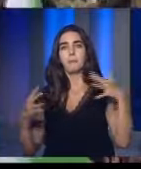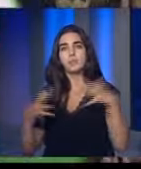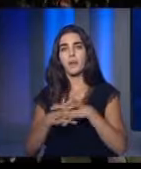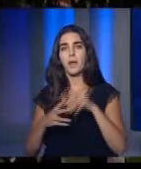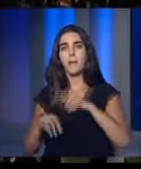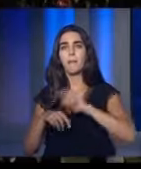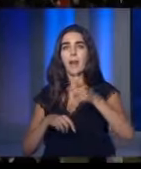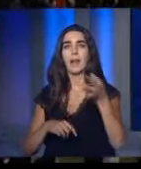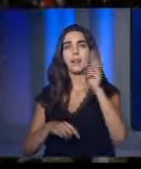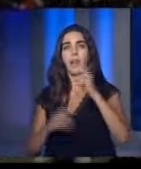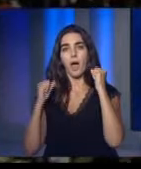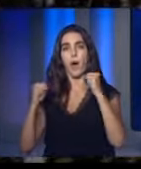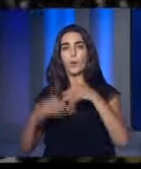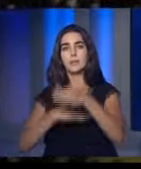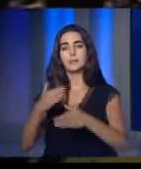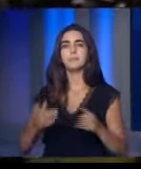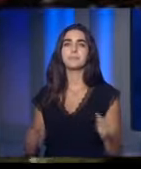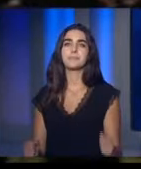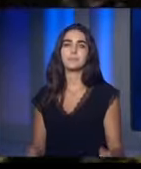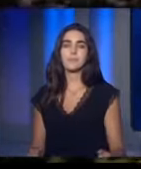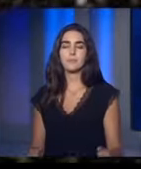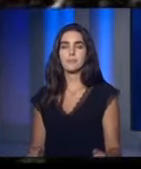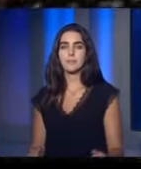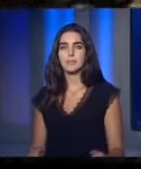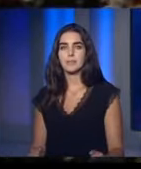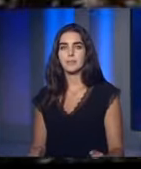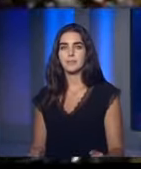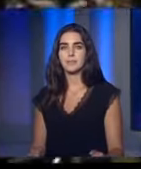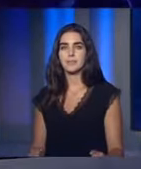متمنيا أن تكون المشاركة في المرحلة الثانية أقوى.